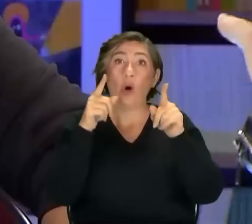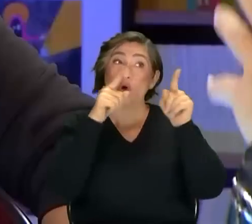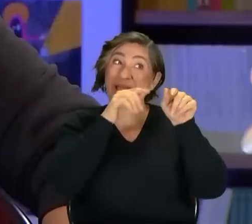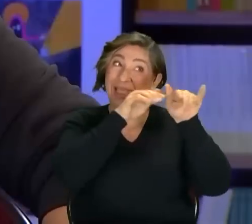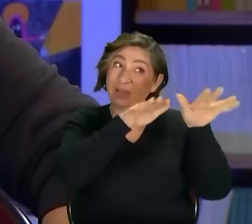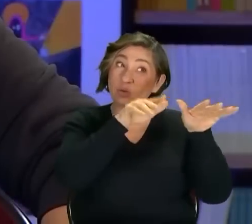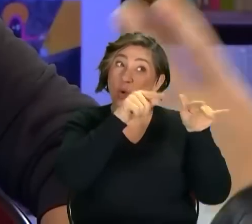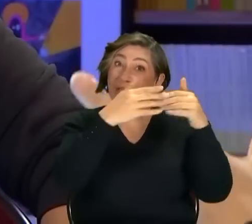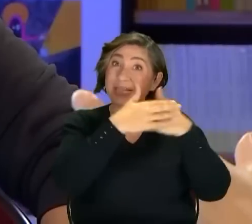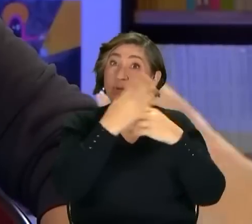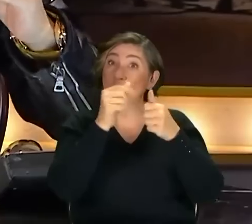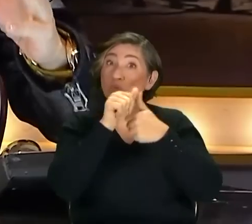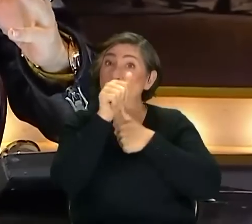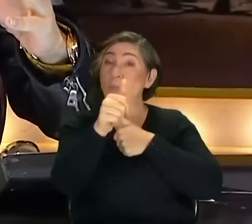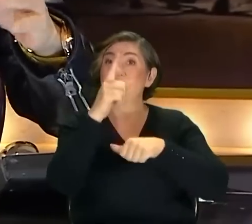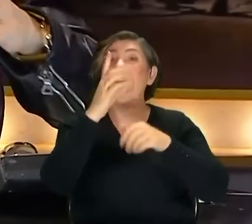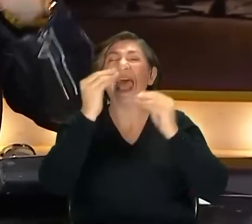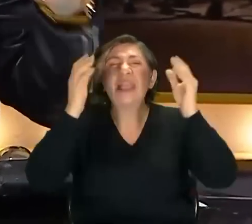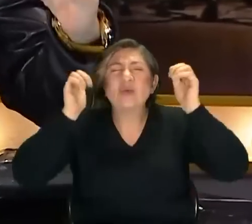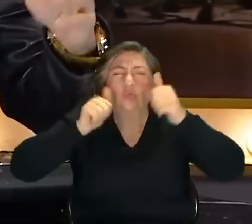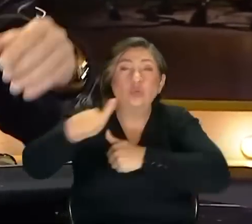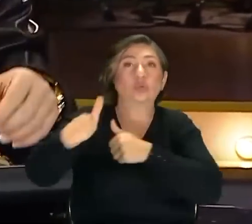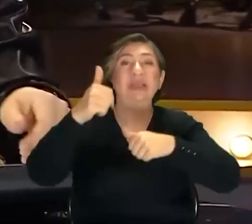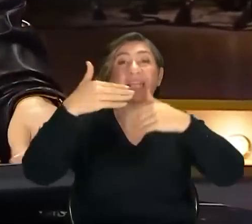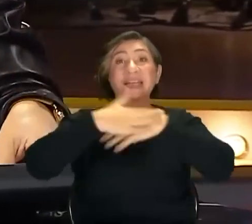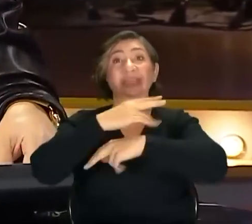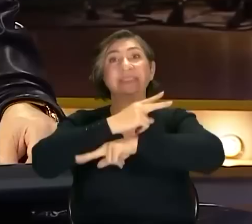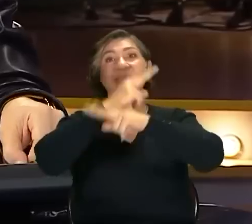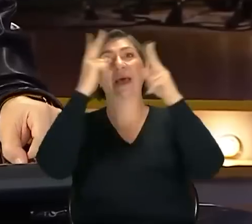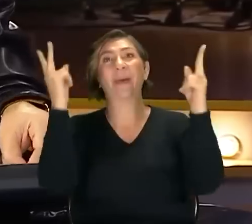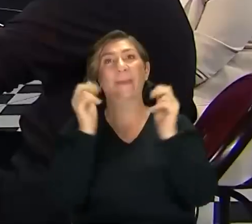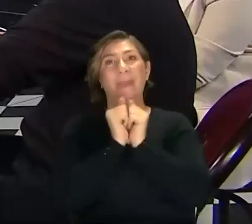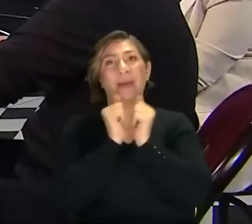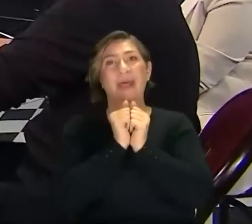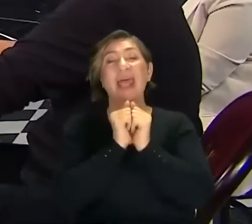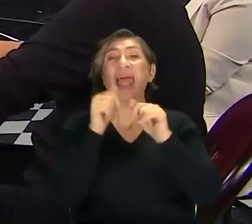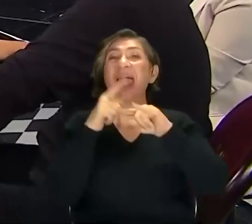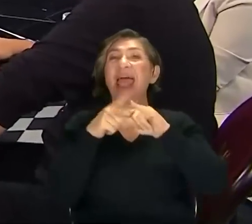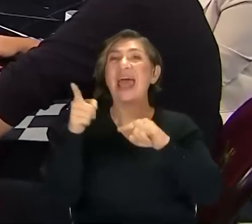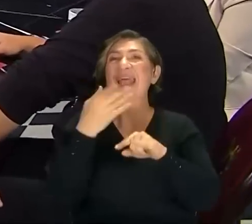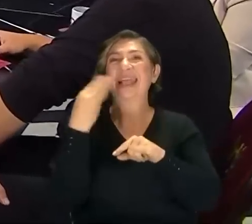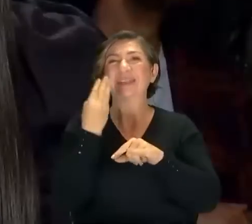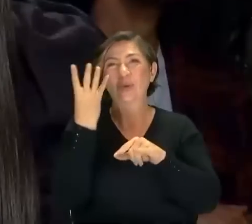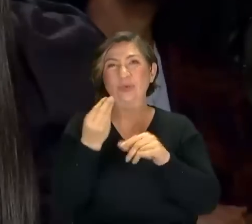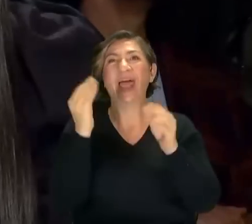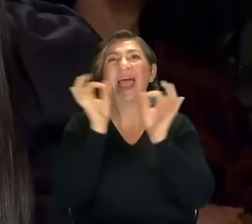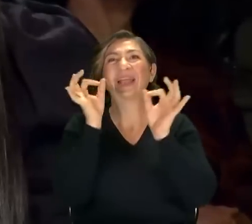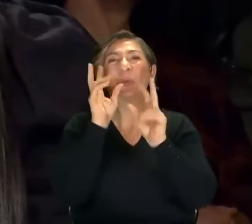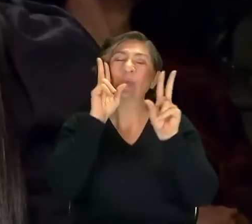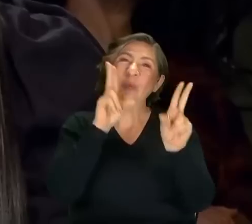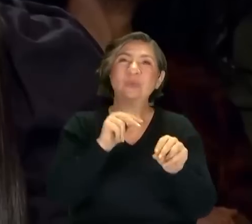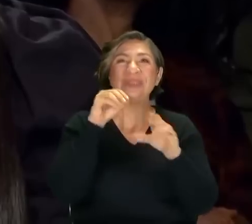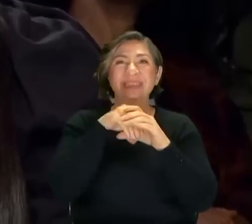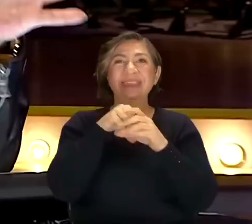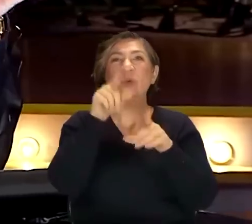orada. O gece çok uzun bir gece. En uzun gece. Sabaha kadar beraber. Sadece Hera genç olduğu için, erkenden uykusu geldiği